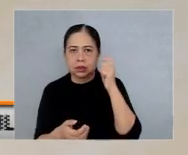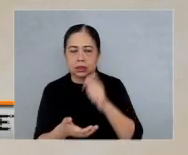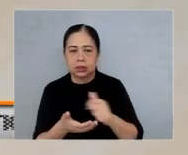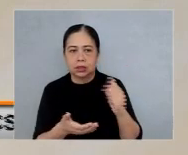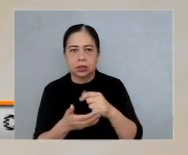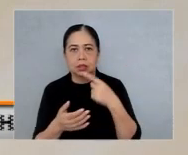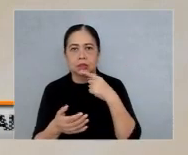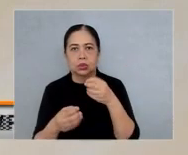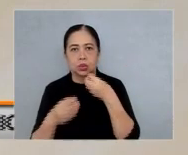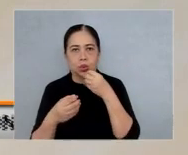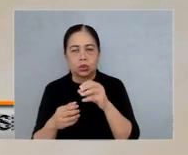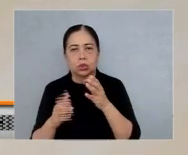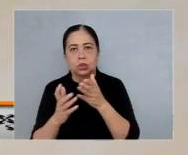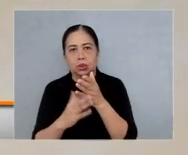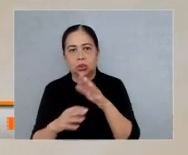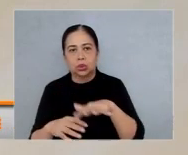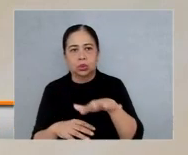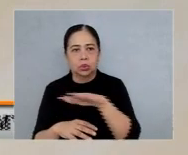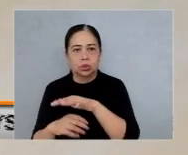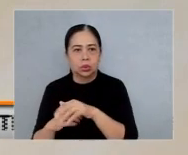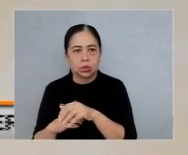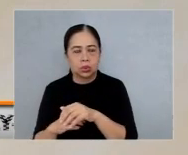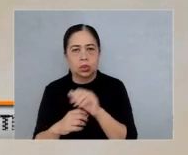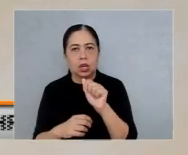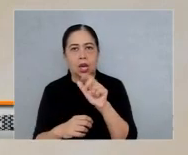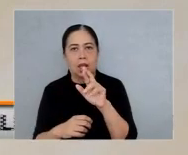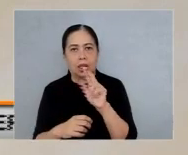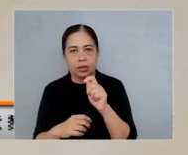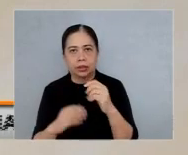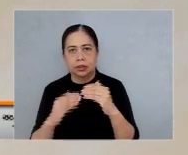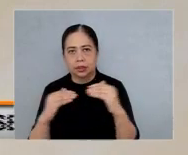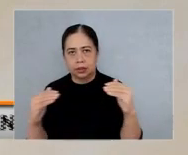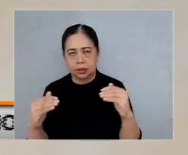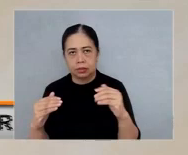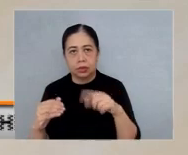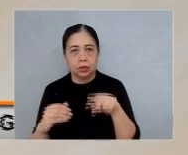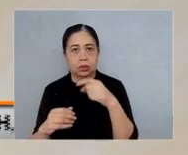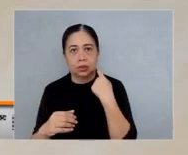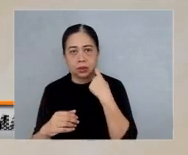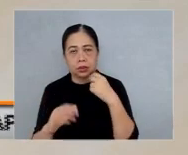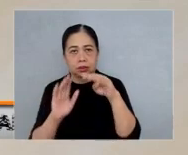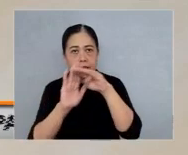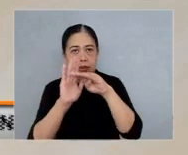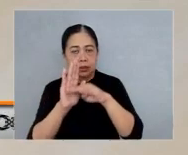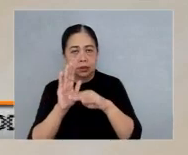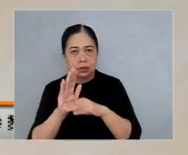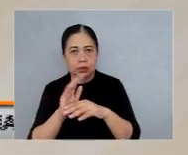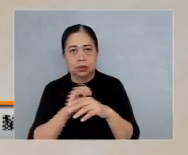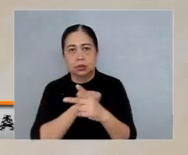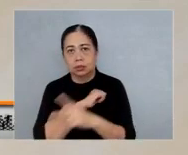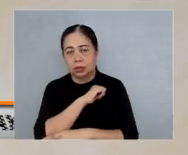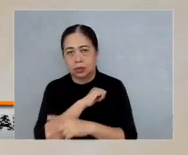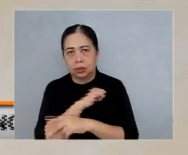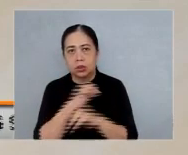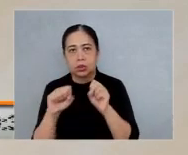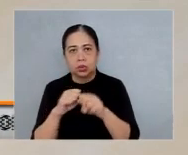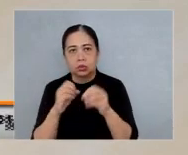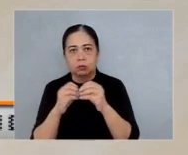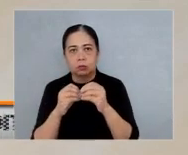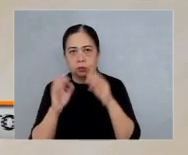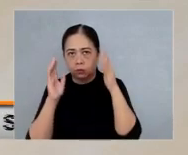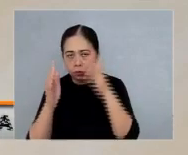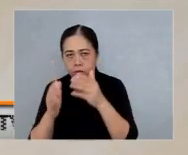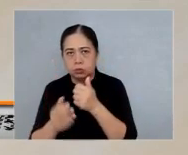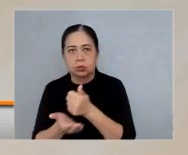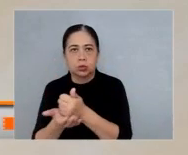ng orders to raise our alert levels to those mentioned earlier para mas intensive yung